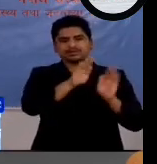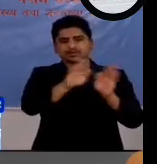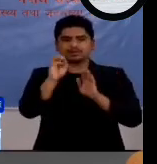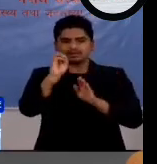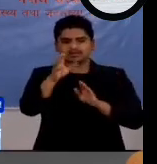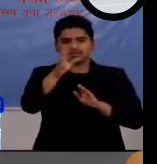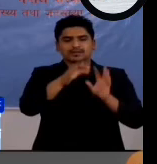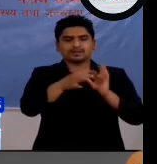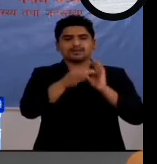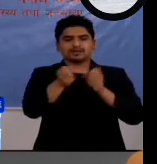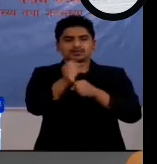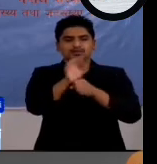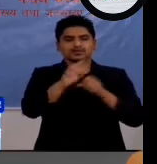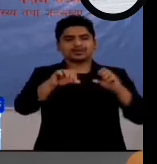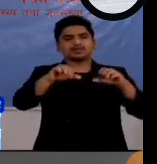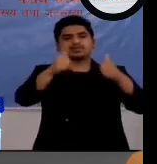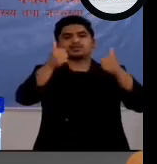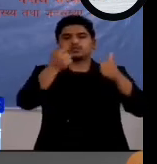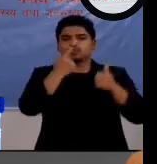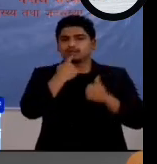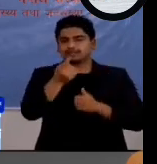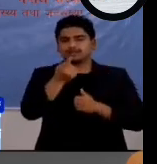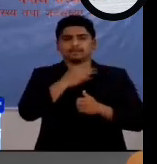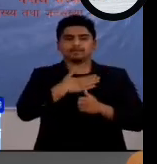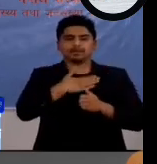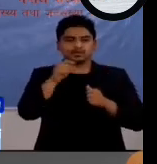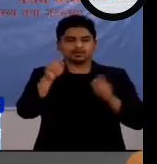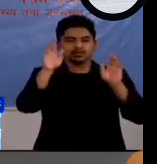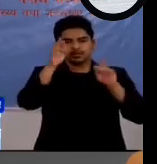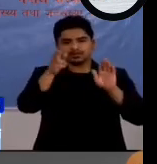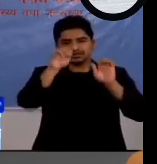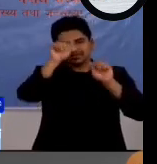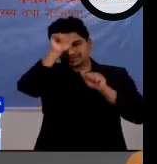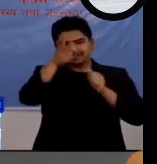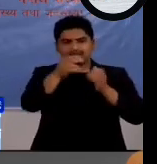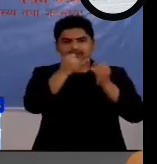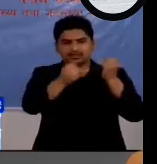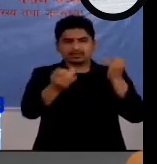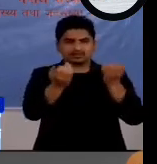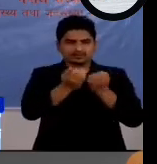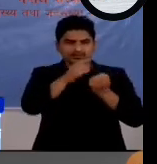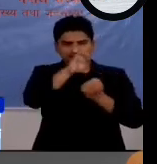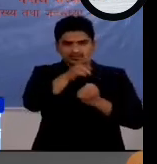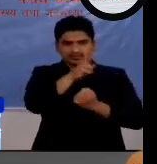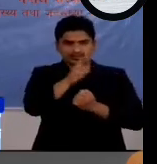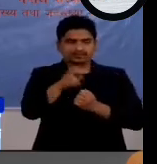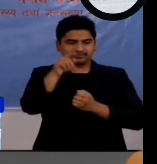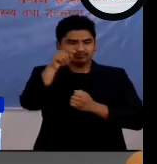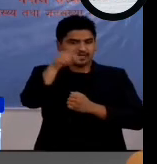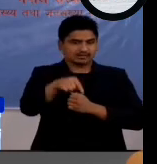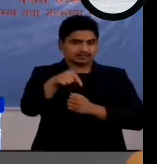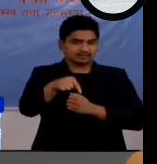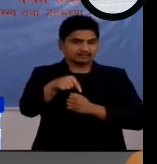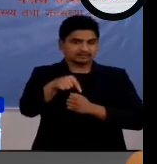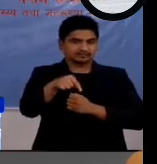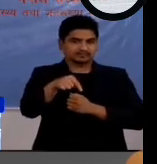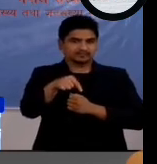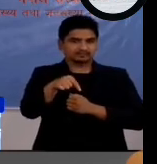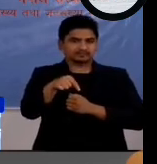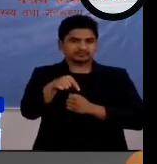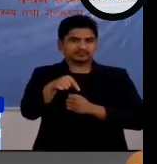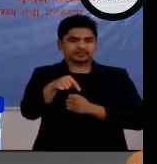धन्यवाद दिँदै सबै मिलेर कोरोना जितौं भन्दै मेरो यो अपडेट चाहिँ म यही अन्त्य गर्छु र आज